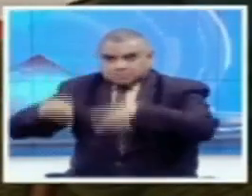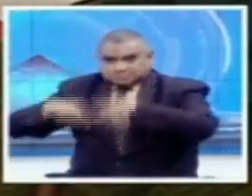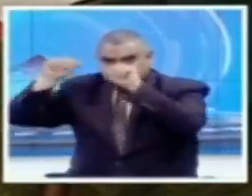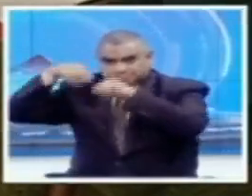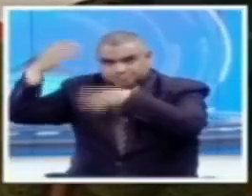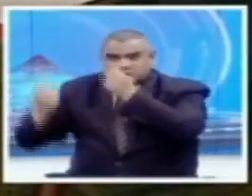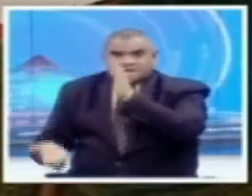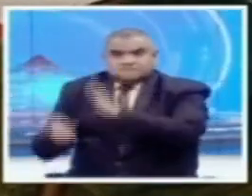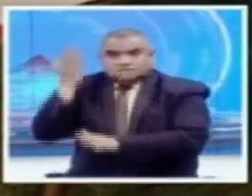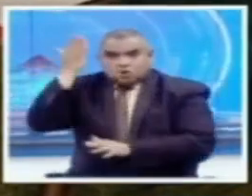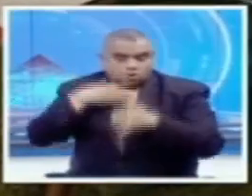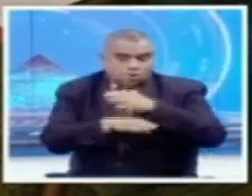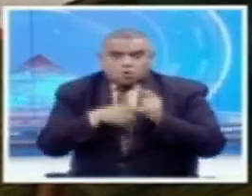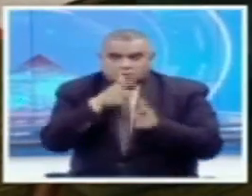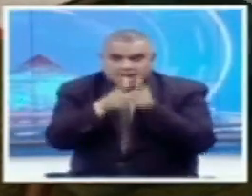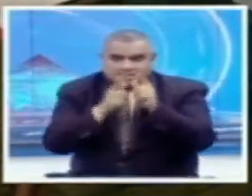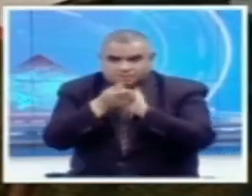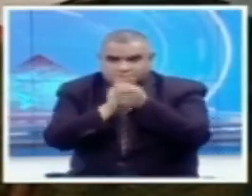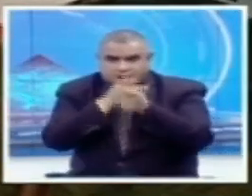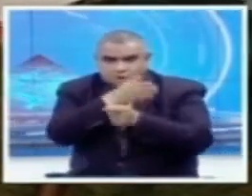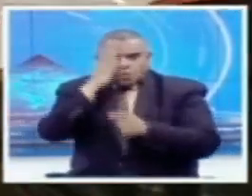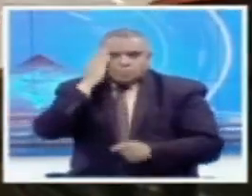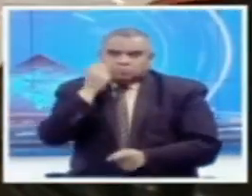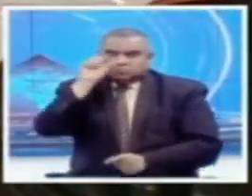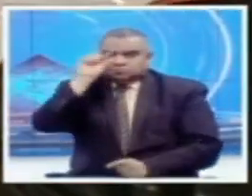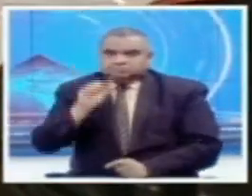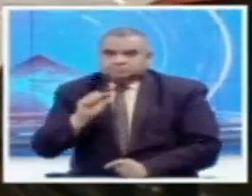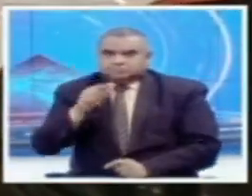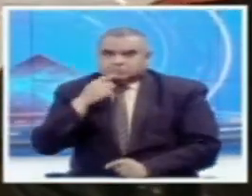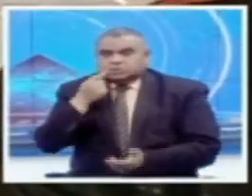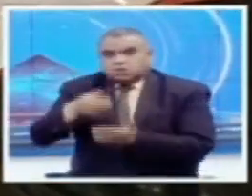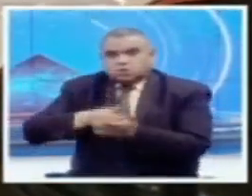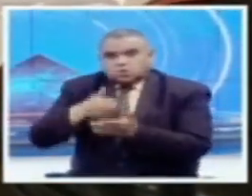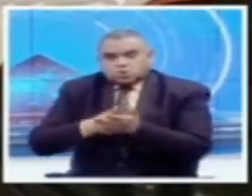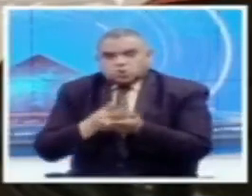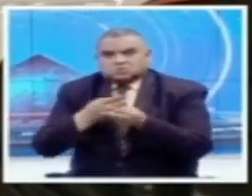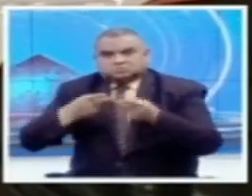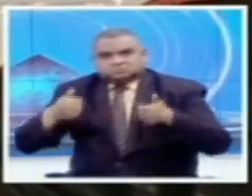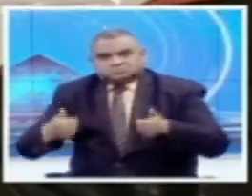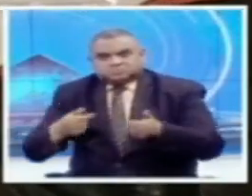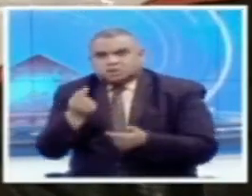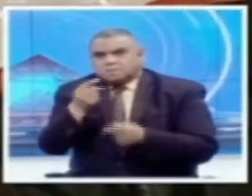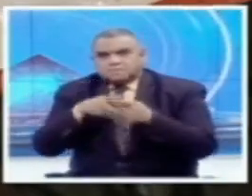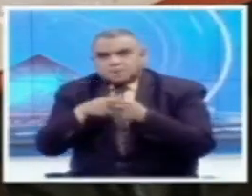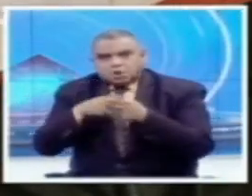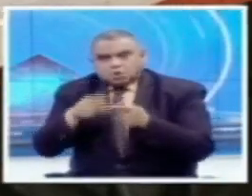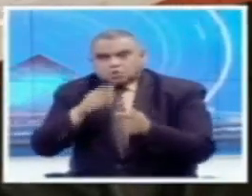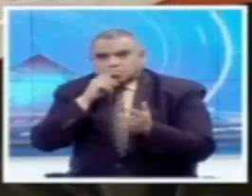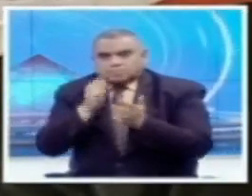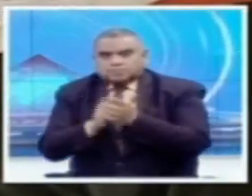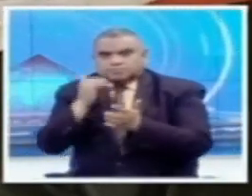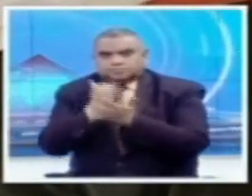هنا حاجات سعر مميز وكل حاجه كويسه. يعني الرز برضو باسعار كويسه والمكرونات